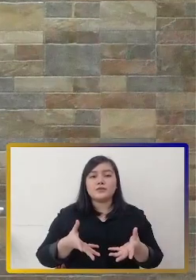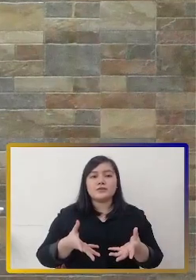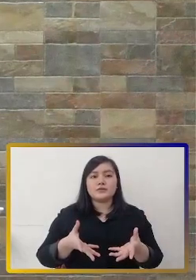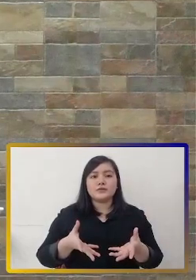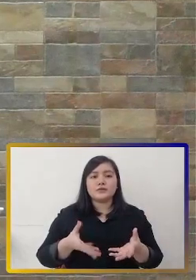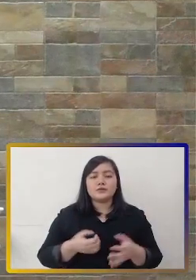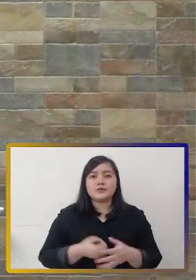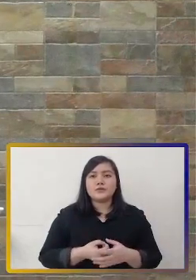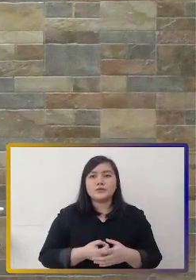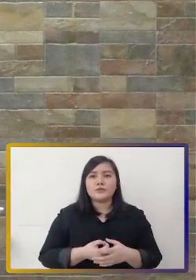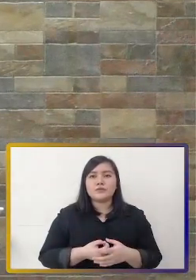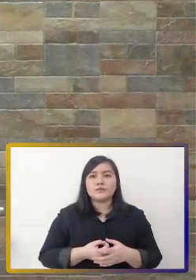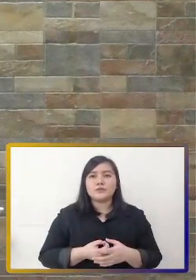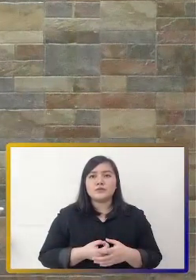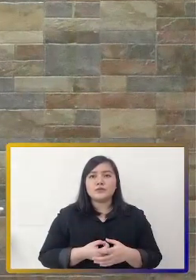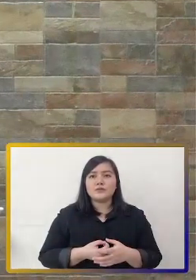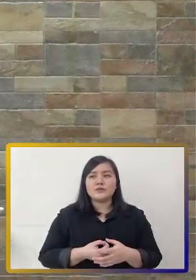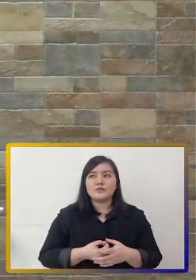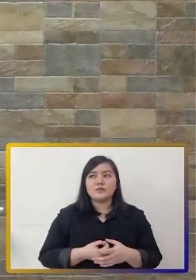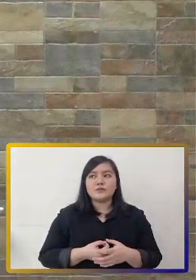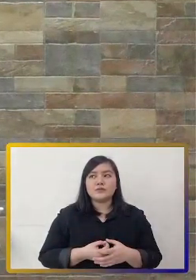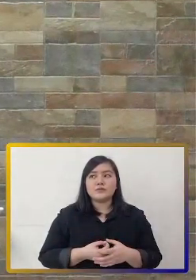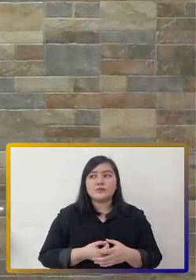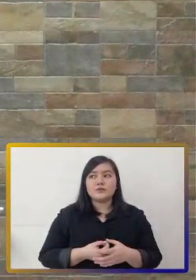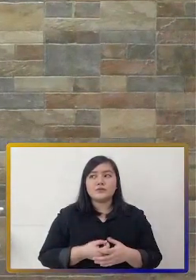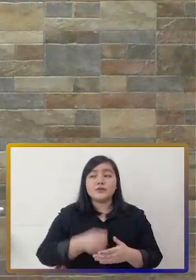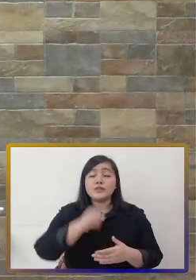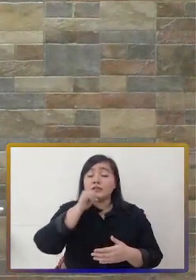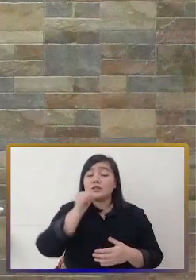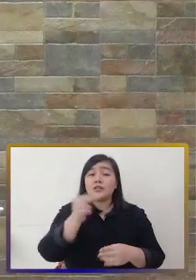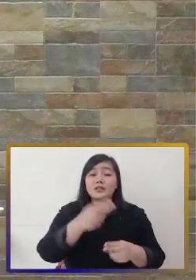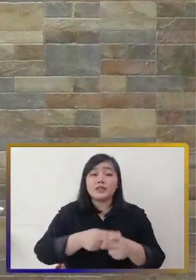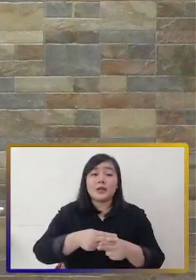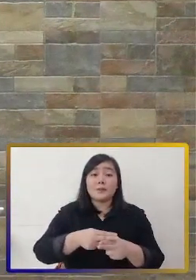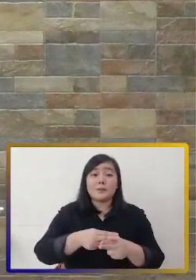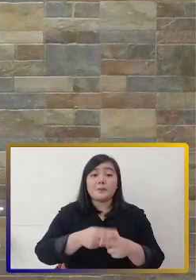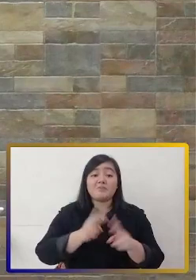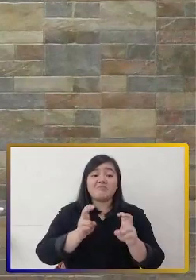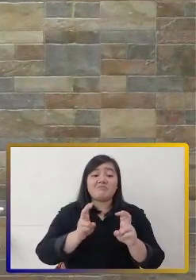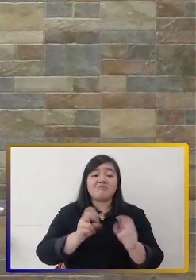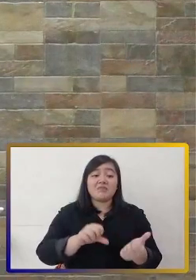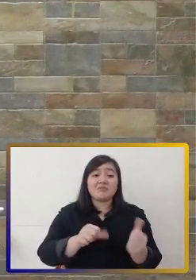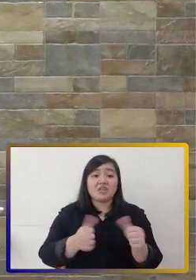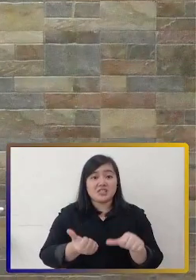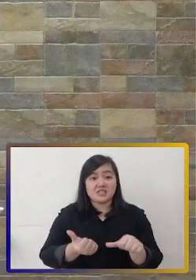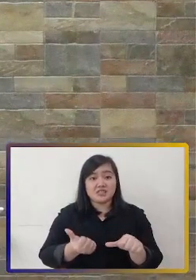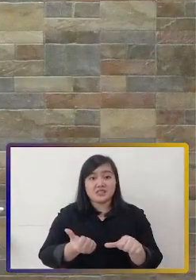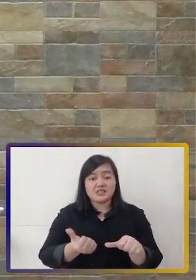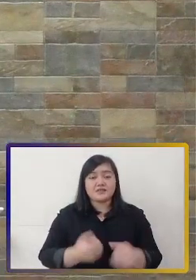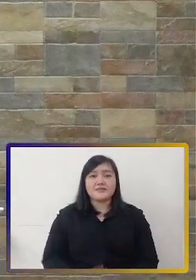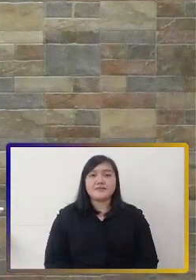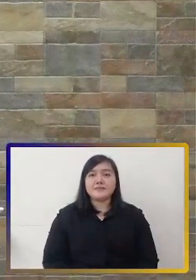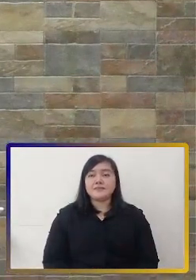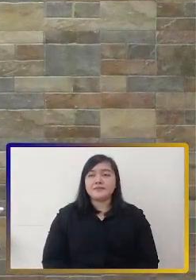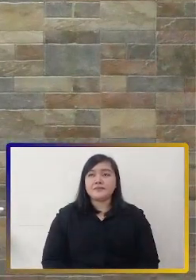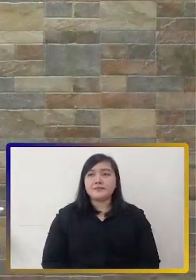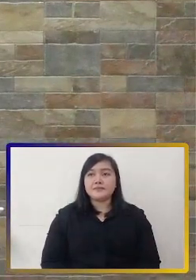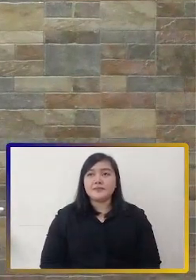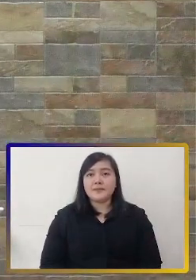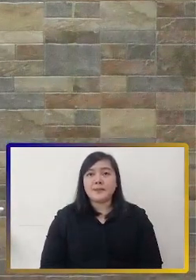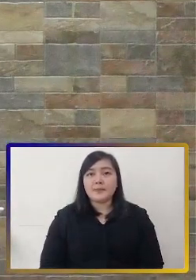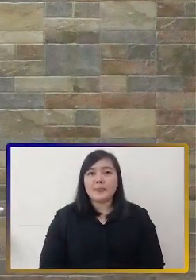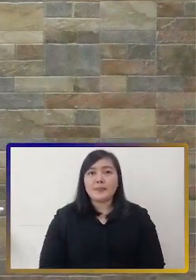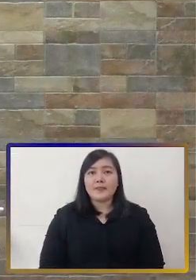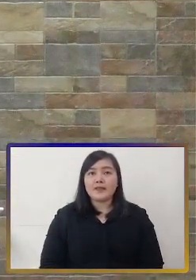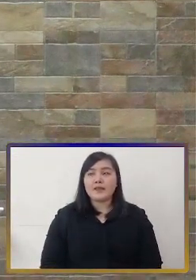pong pinagpapatuloy dito is not the name Baptist. Para maliwanag po sa ating lahat, mga kapatid,